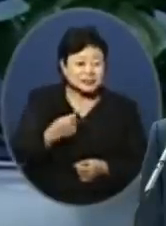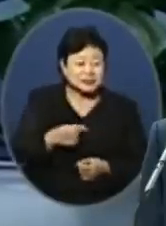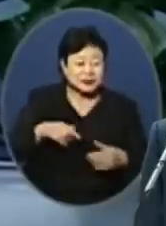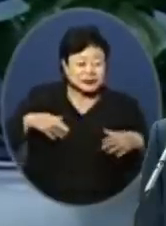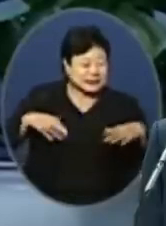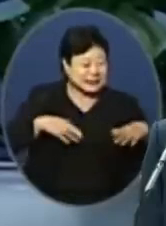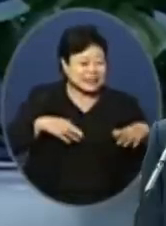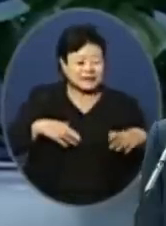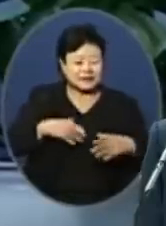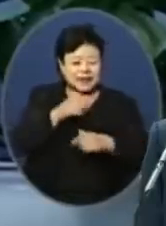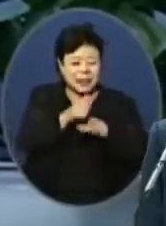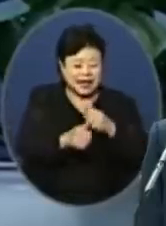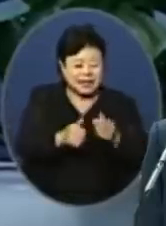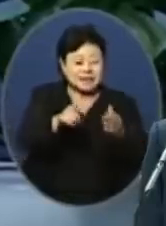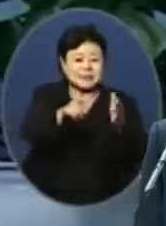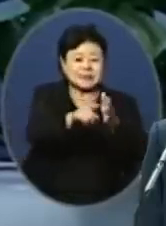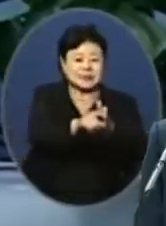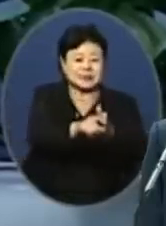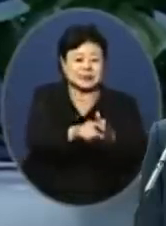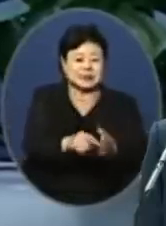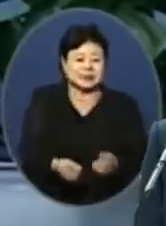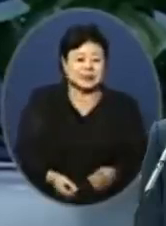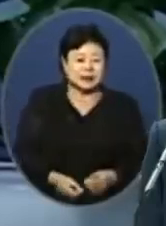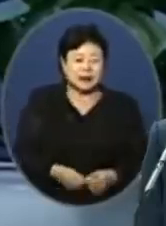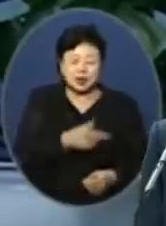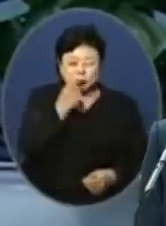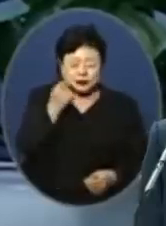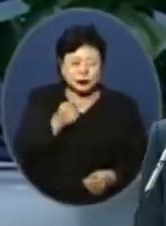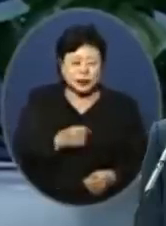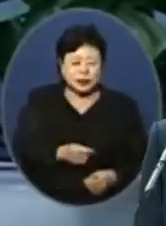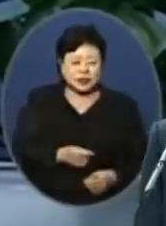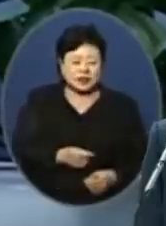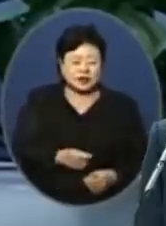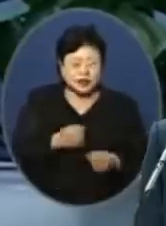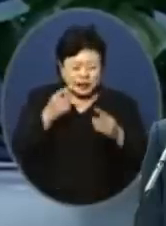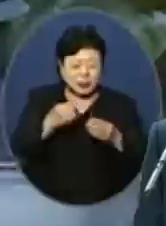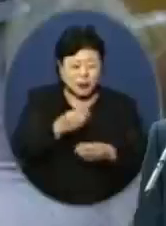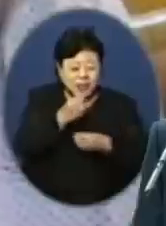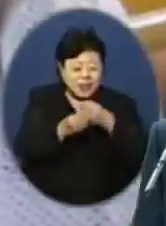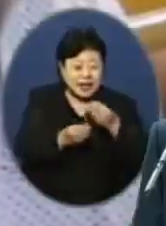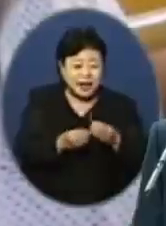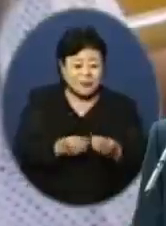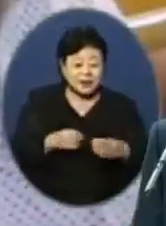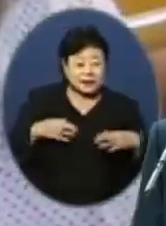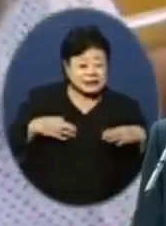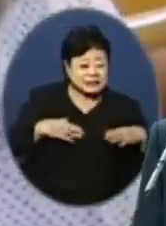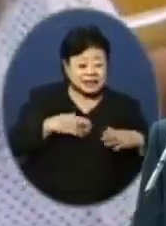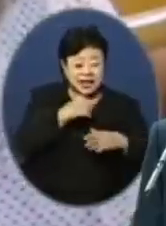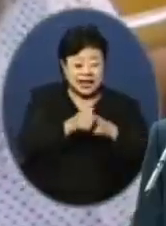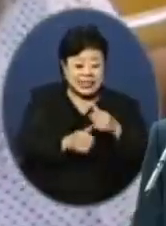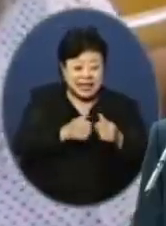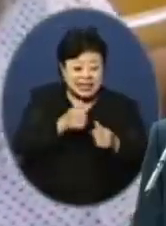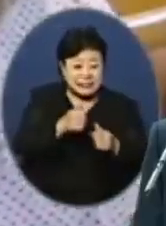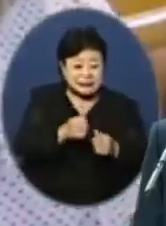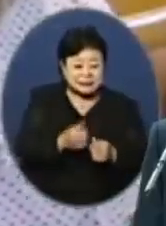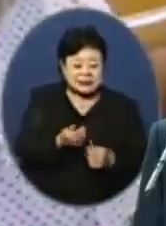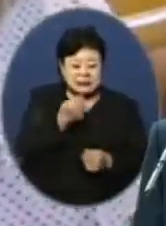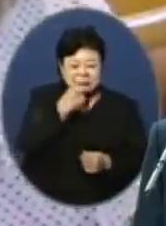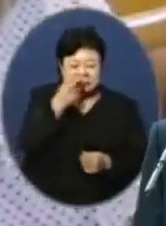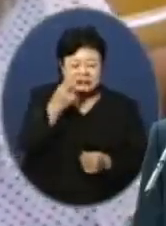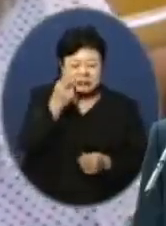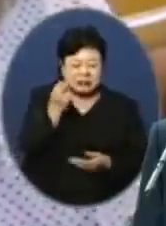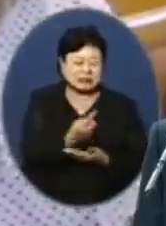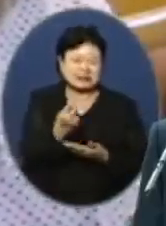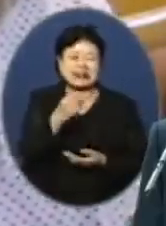자랑하면 하나님은 싫어하는 것입니다. 못난 것을 깨닫고 회개하면 같이 계시도 자랑하면 하나님이 냄새가 난다고